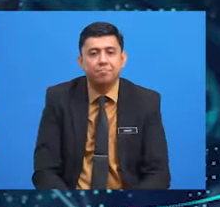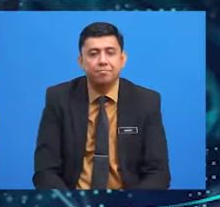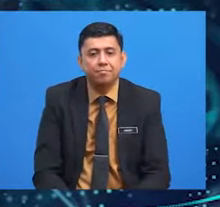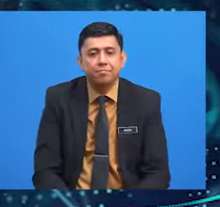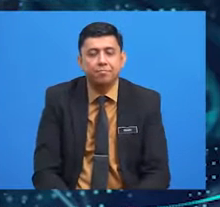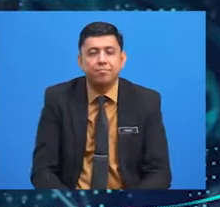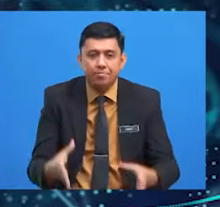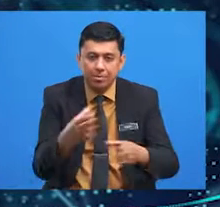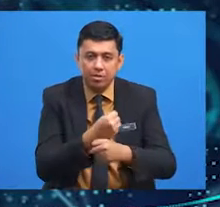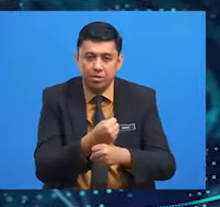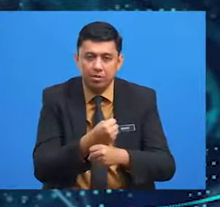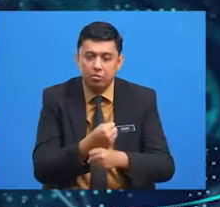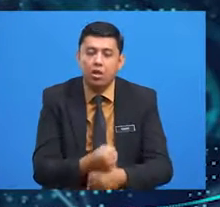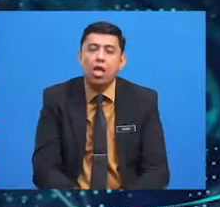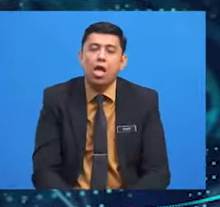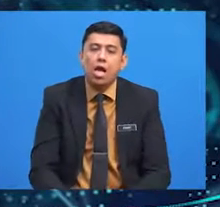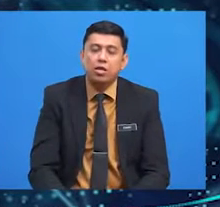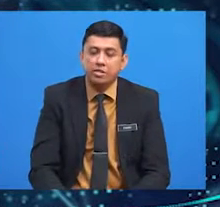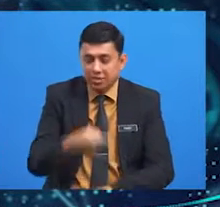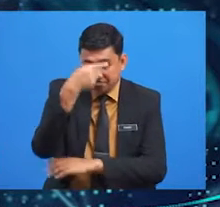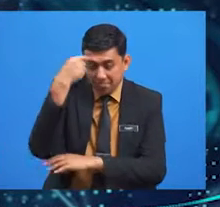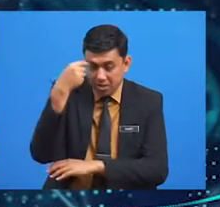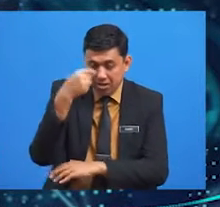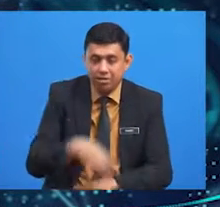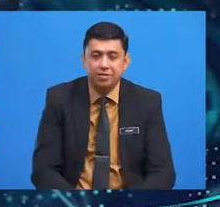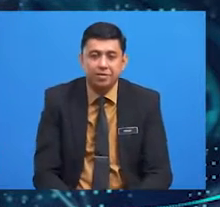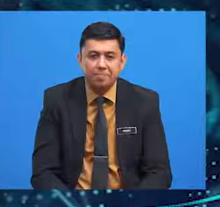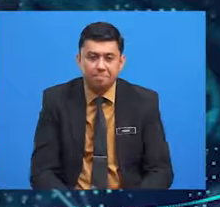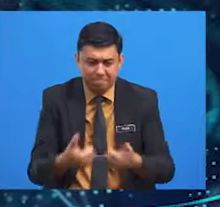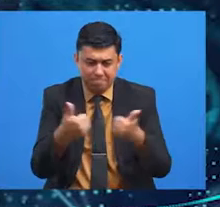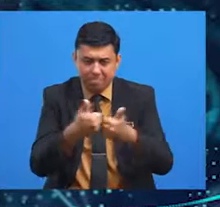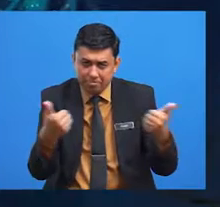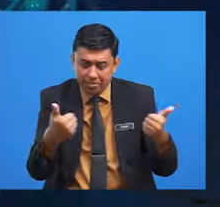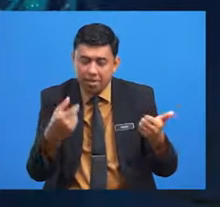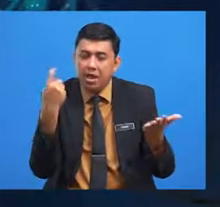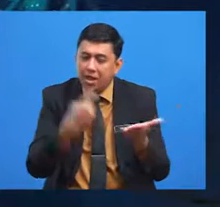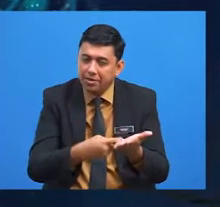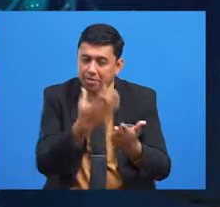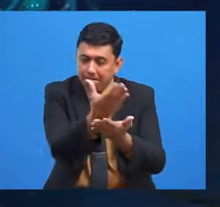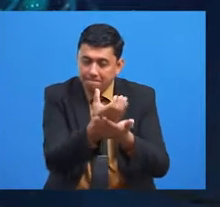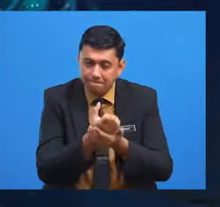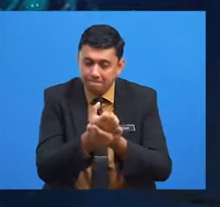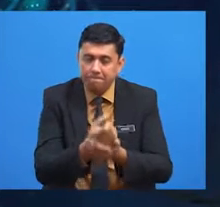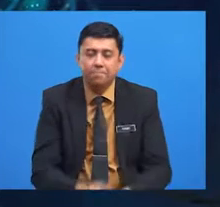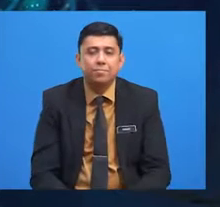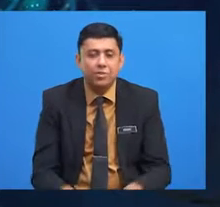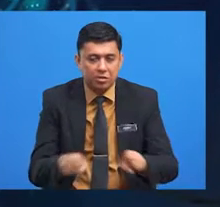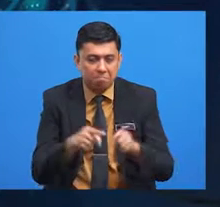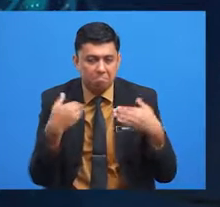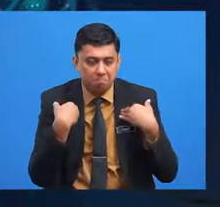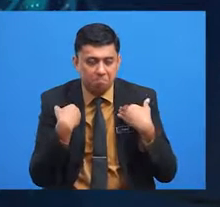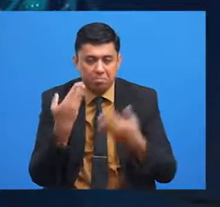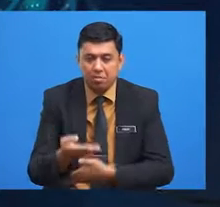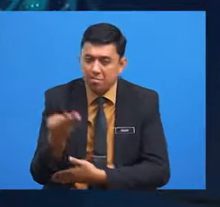Murid-murid, terdapat beberapa faktor yang mempengaruhi keanjalan harga permintaan. Sama ada barang